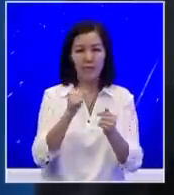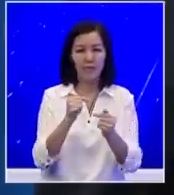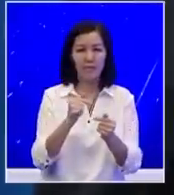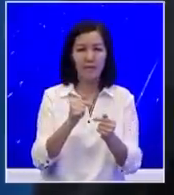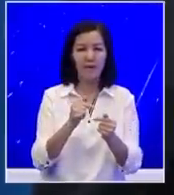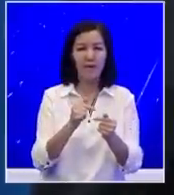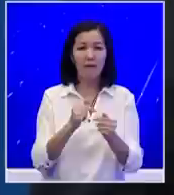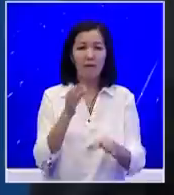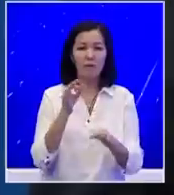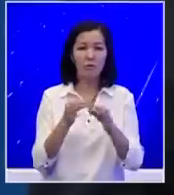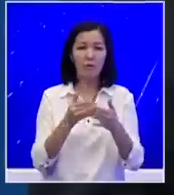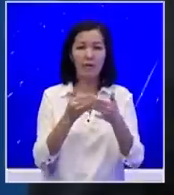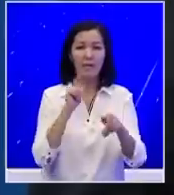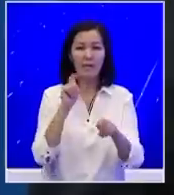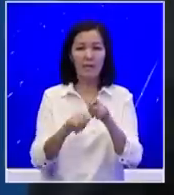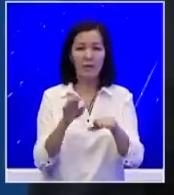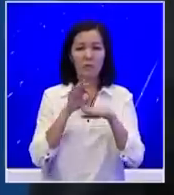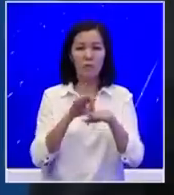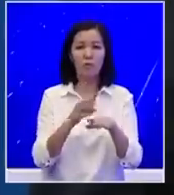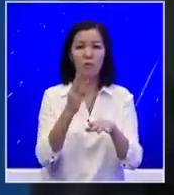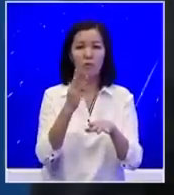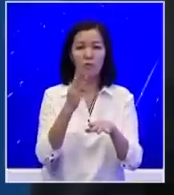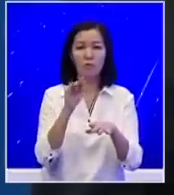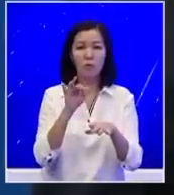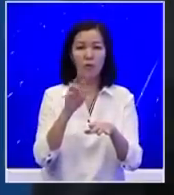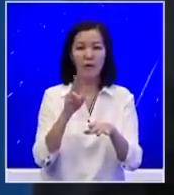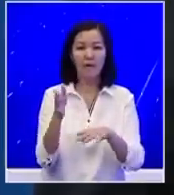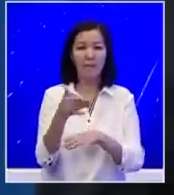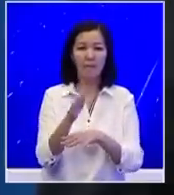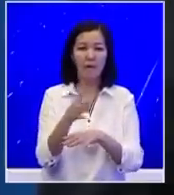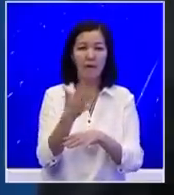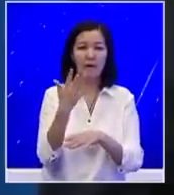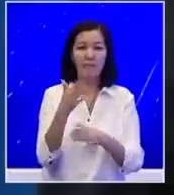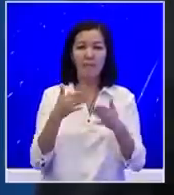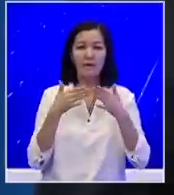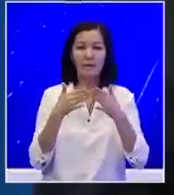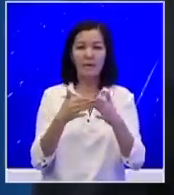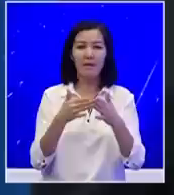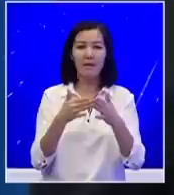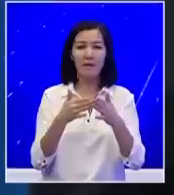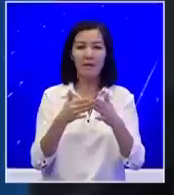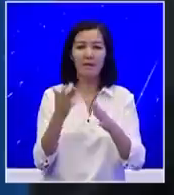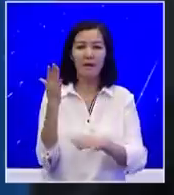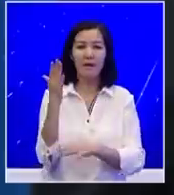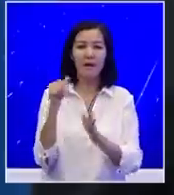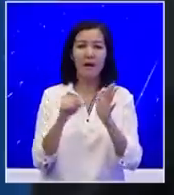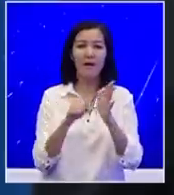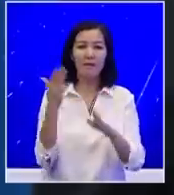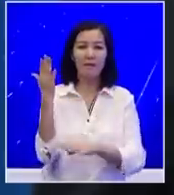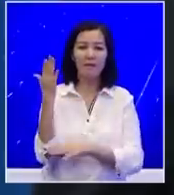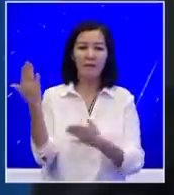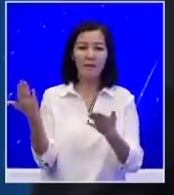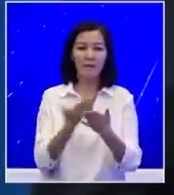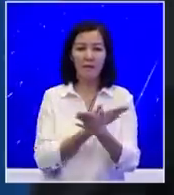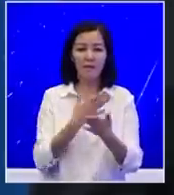материалдар рәсімделді. Заңсыз ауланған 3 тоннаға жуық балық, 5 қайық пен заңсыз кесілген 6 текше метрден астам ағаш